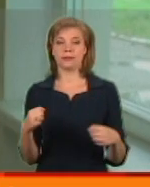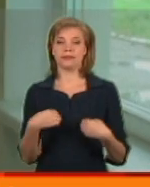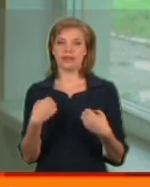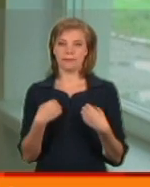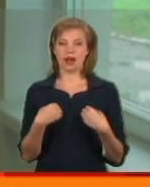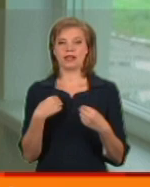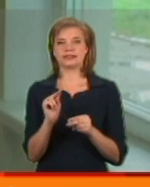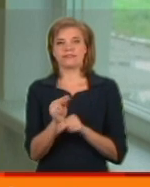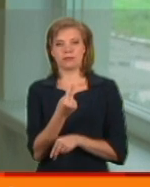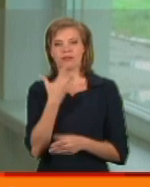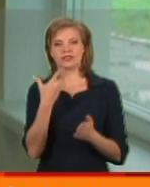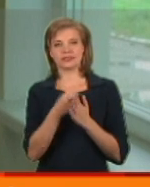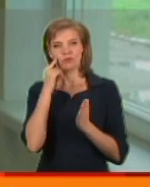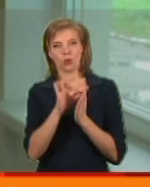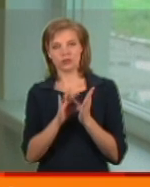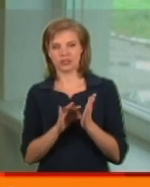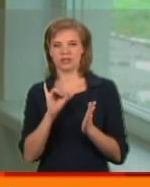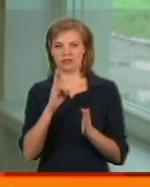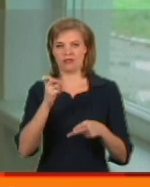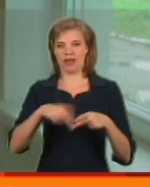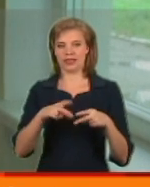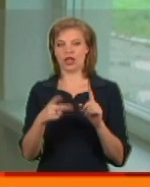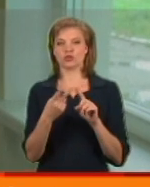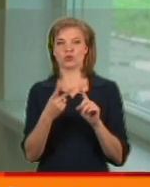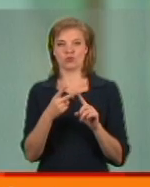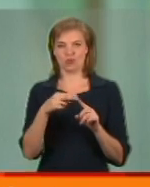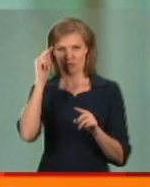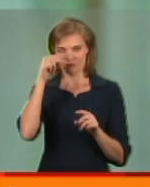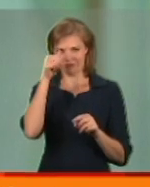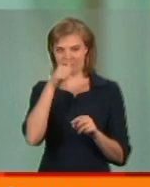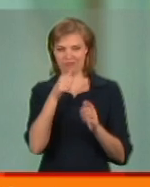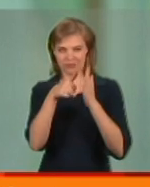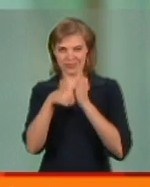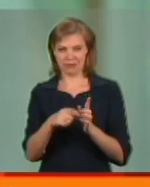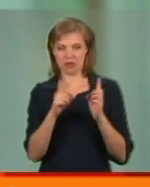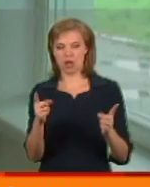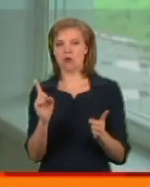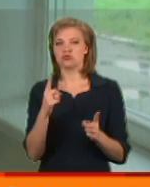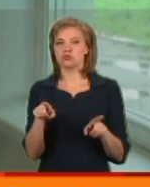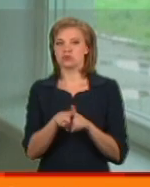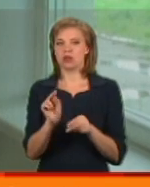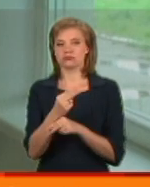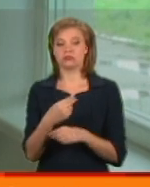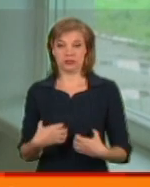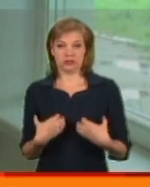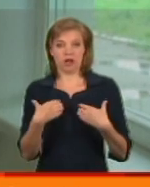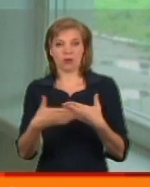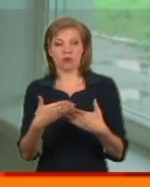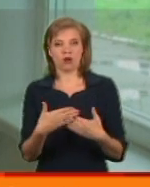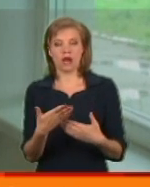намагалася виправити оцінки свої на кінець другого семестру. А як ви думаєте, що на неї так сильно вплинуло? Страх